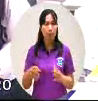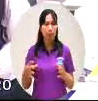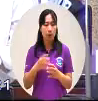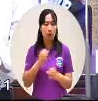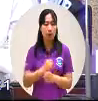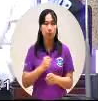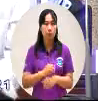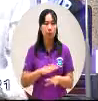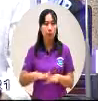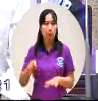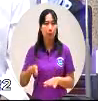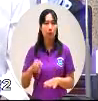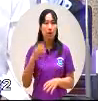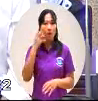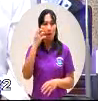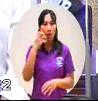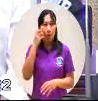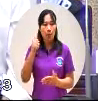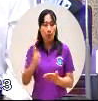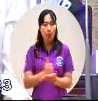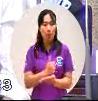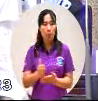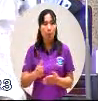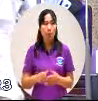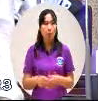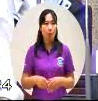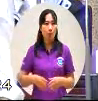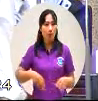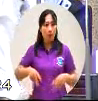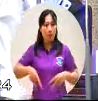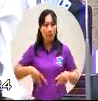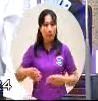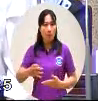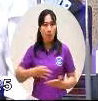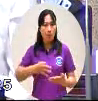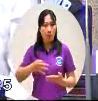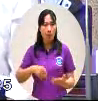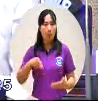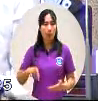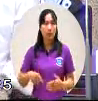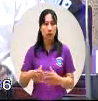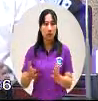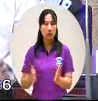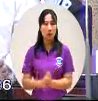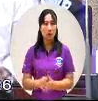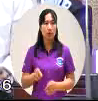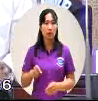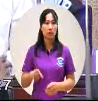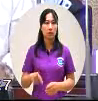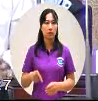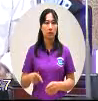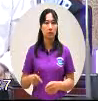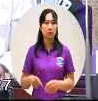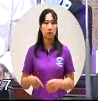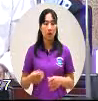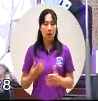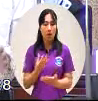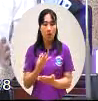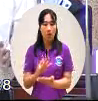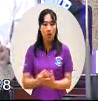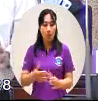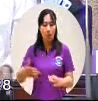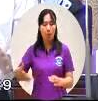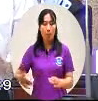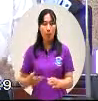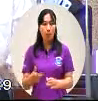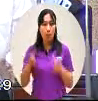生鲜水果的行销方面，刚刚我们原民会范主委也有讲，那么除了说在莲池等的高雄物产馆我们